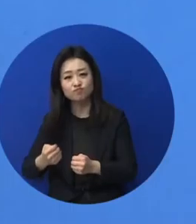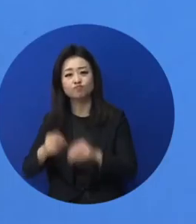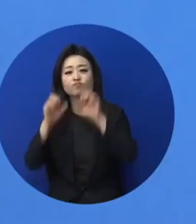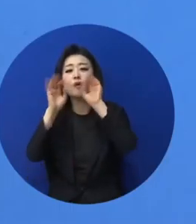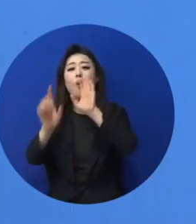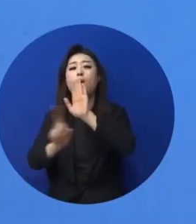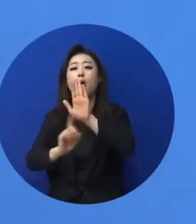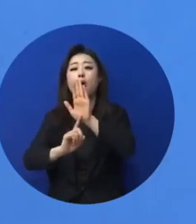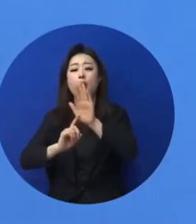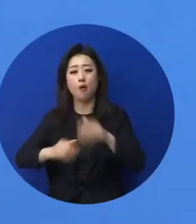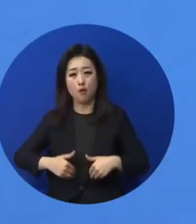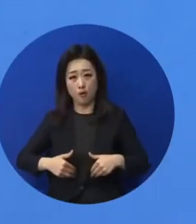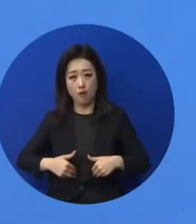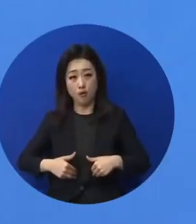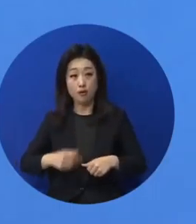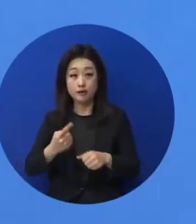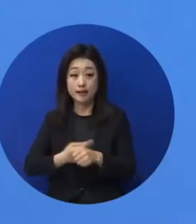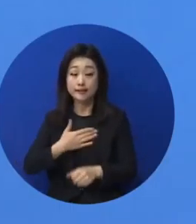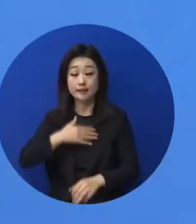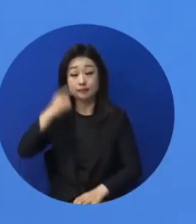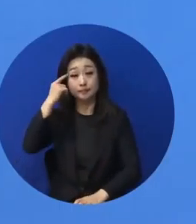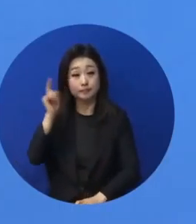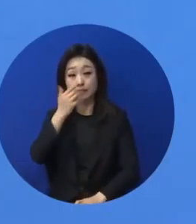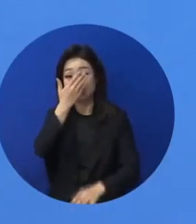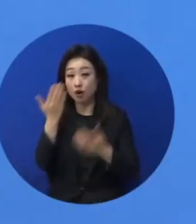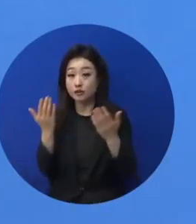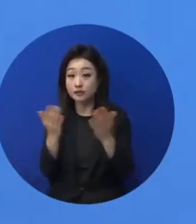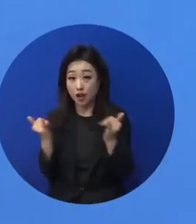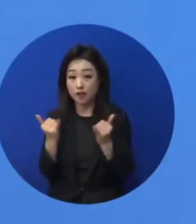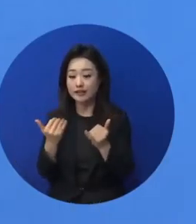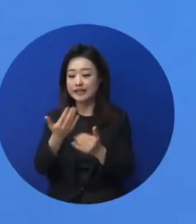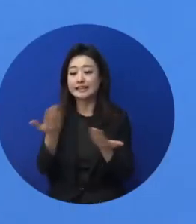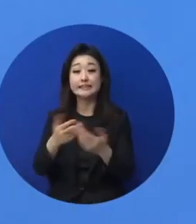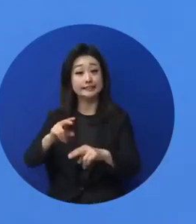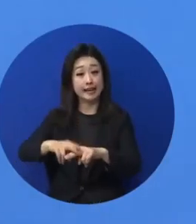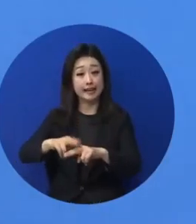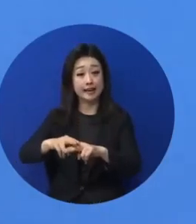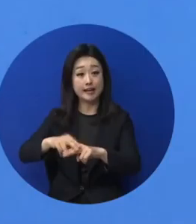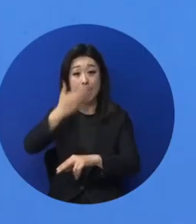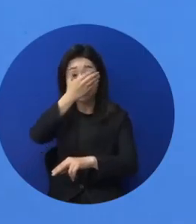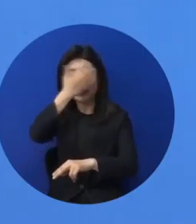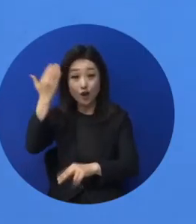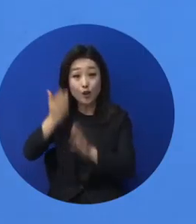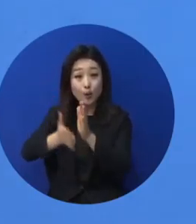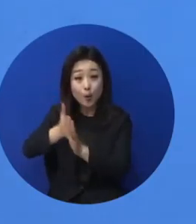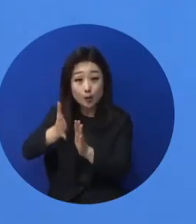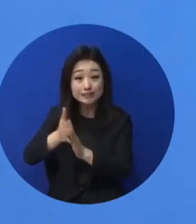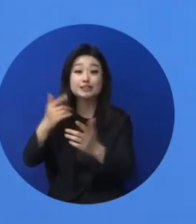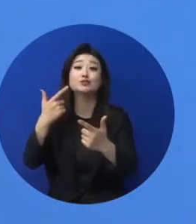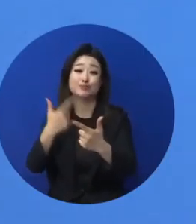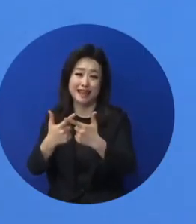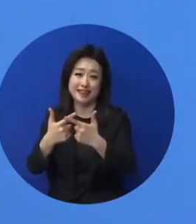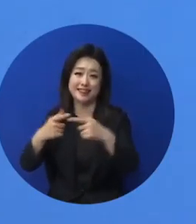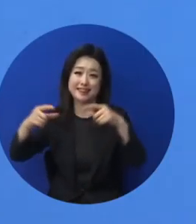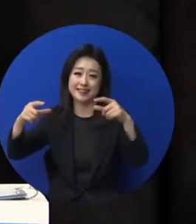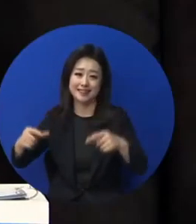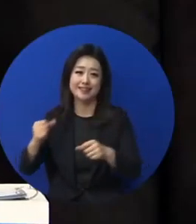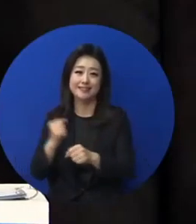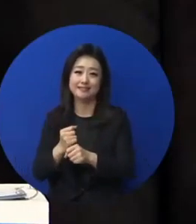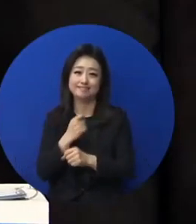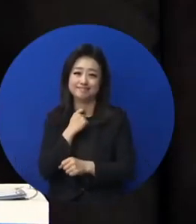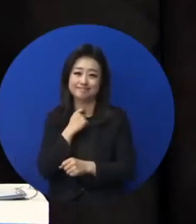부산을 만들어야 됩니다. 그래서 제가 주장하는 청년 일자리의 핵심은 청년도시 부산입니다. 네, 청년도시를